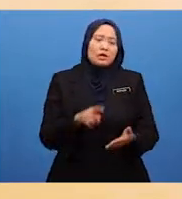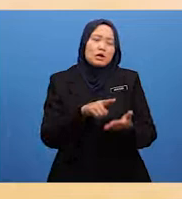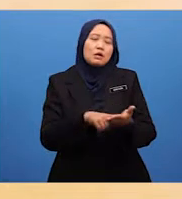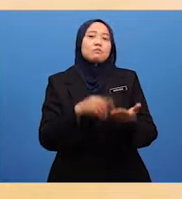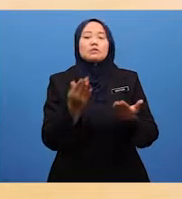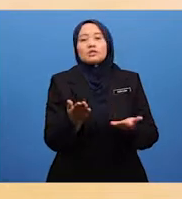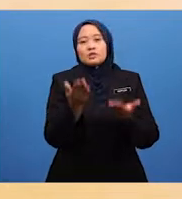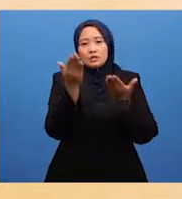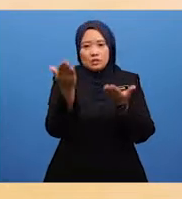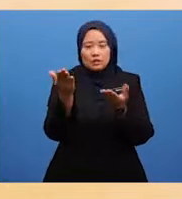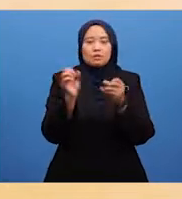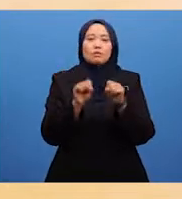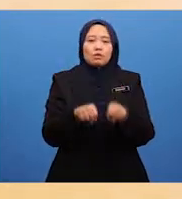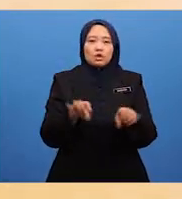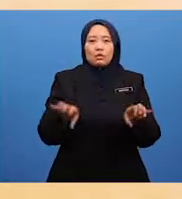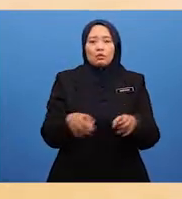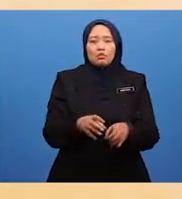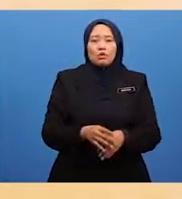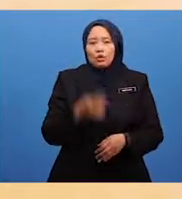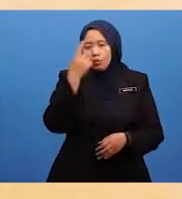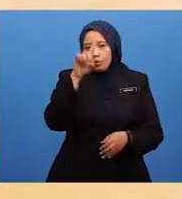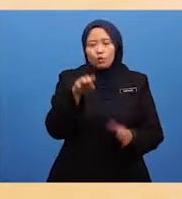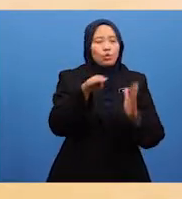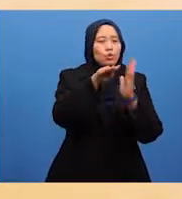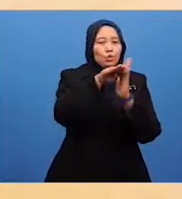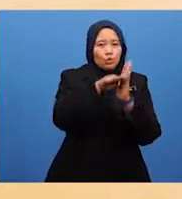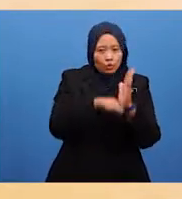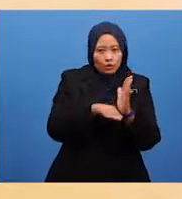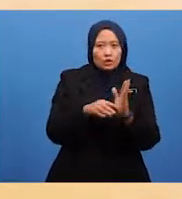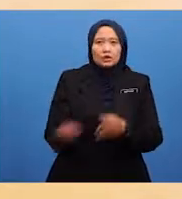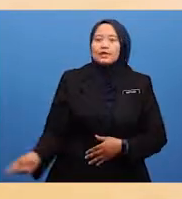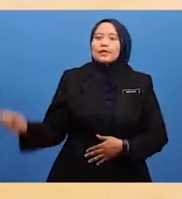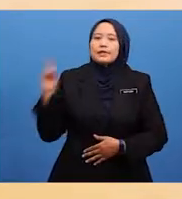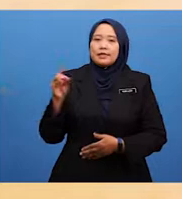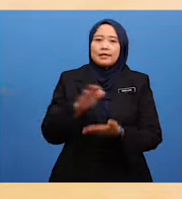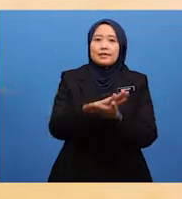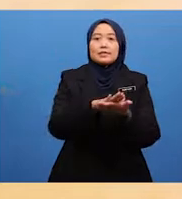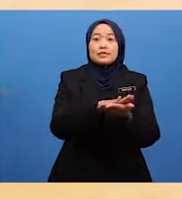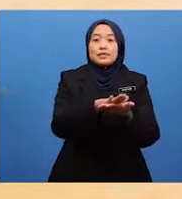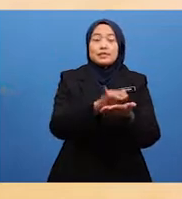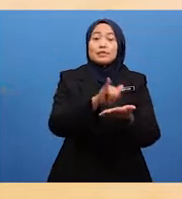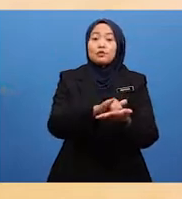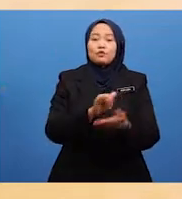apakah cadangan yang boleh kita buat bagi mengurangkan daya gesirannya itu?